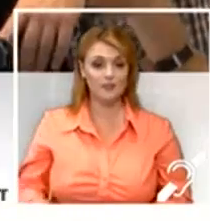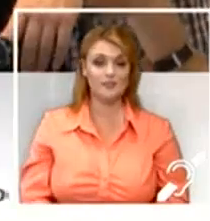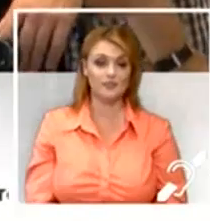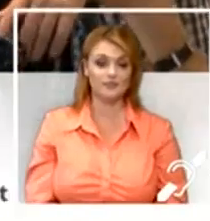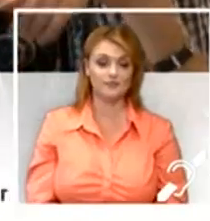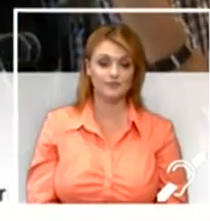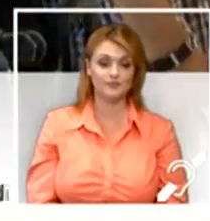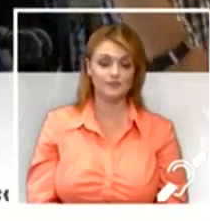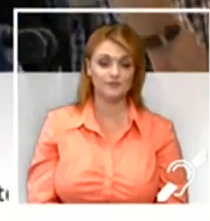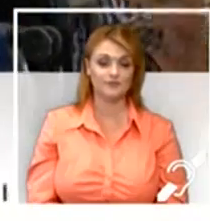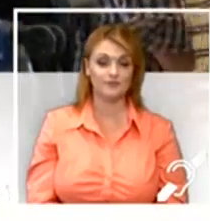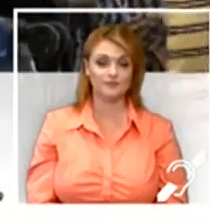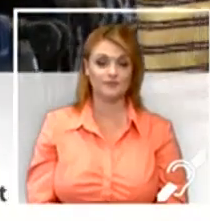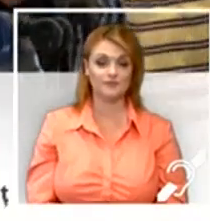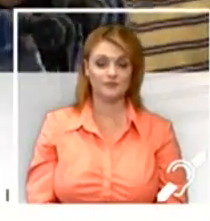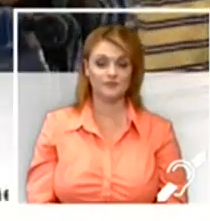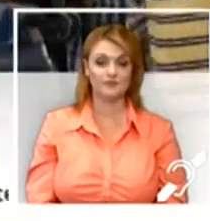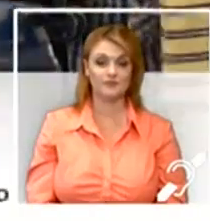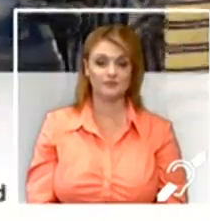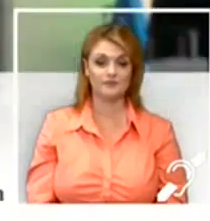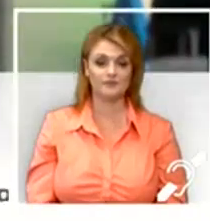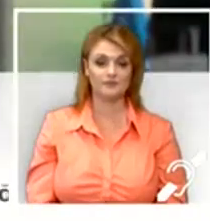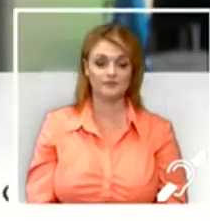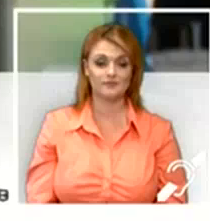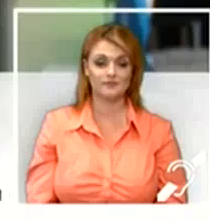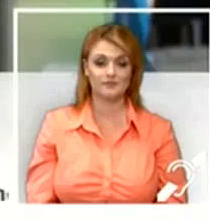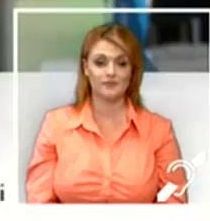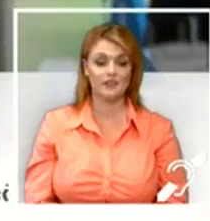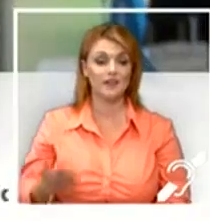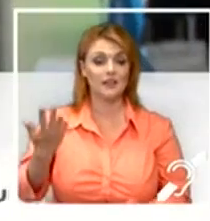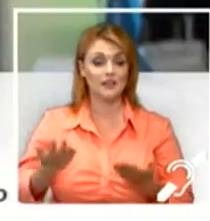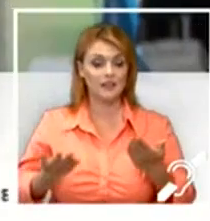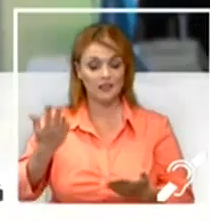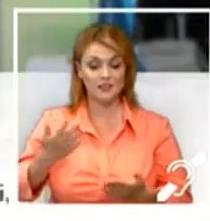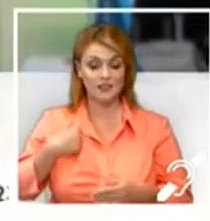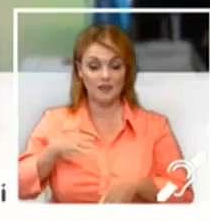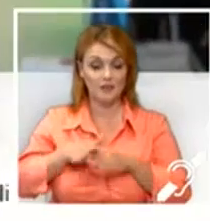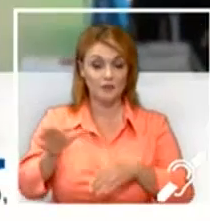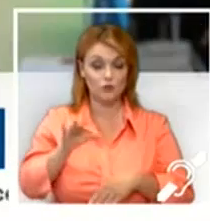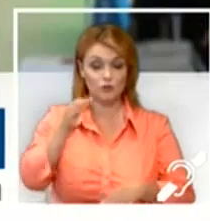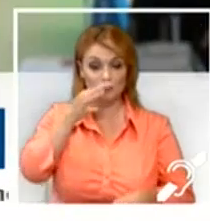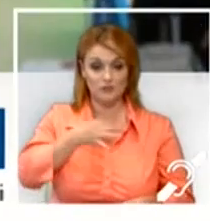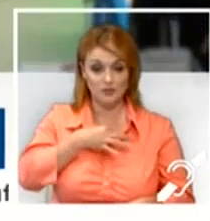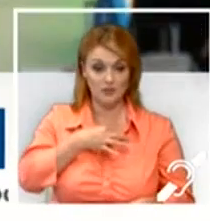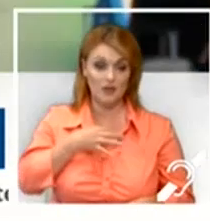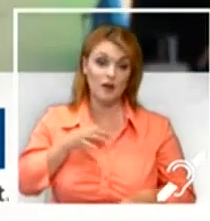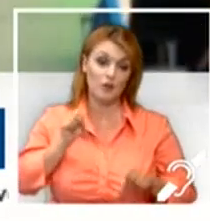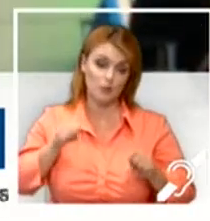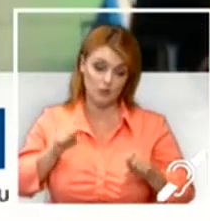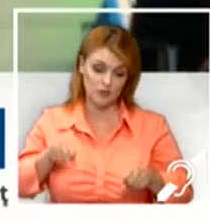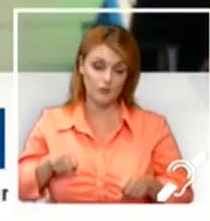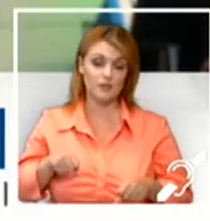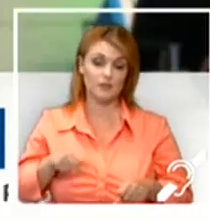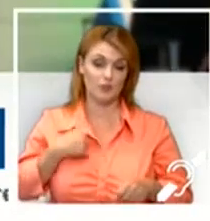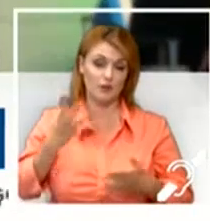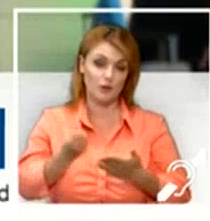Goie, fizioterapeuta angajată pentru ea de Patrick Muratoglu. Dacă fac tot ce mi se zice, am o șansă în plus să fiu o jucătoare și